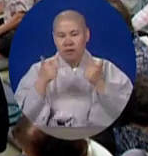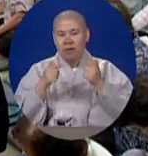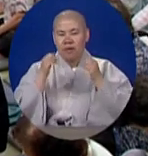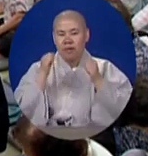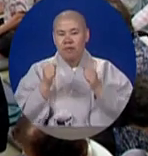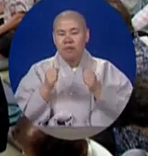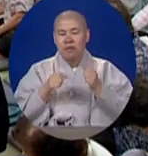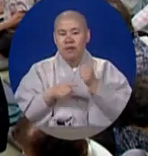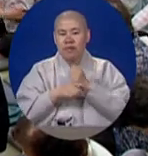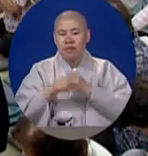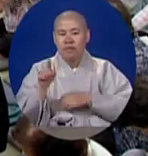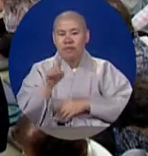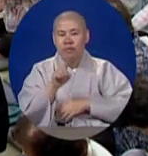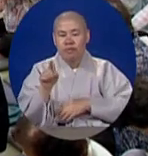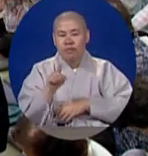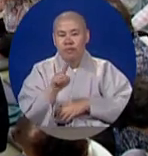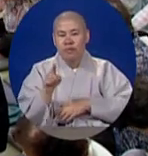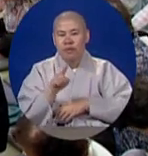건 뭔가?